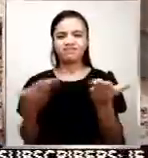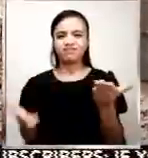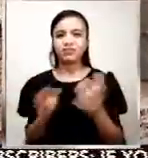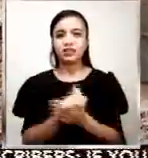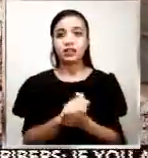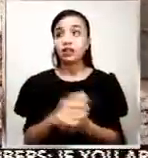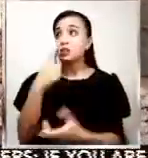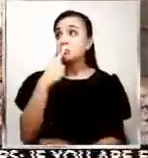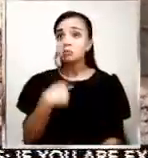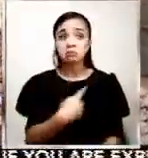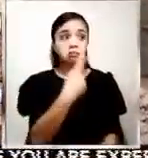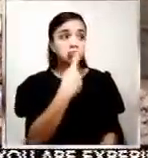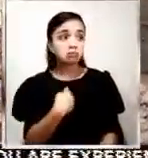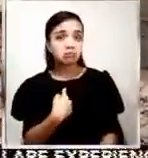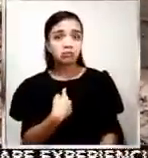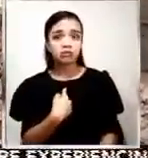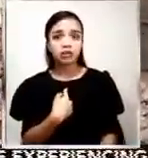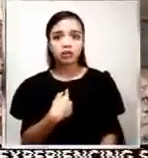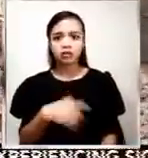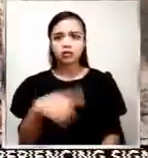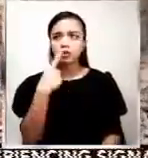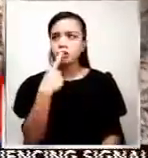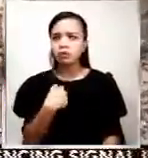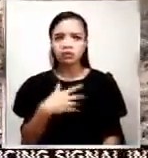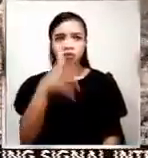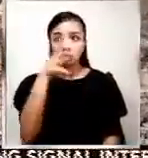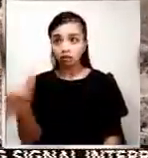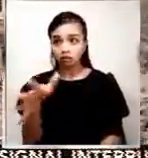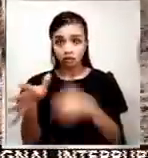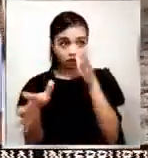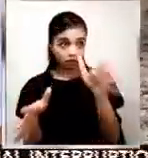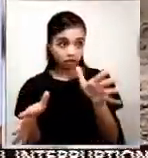dito pansinin. Ano kami, mga hayop?